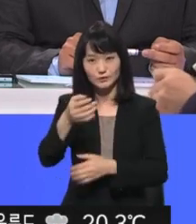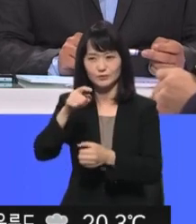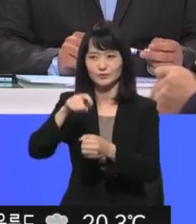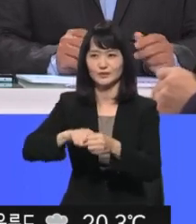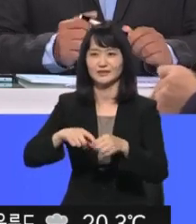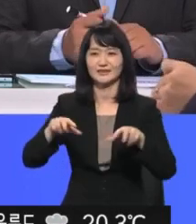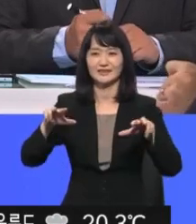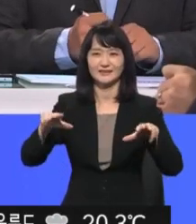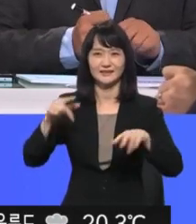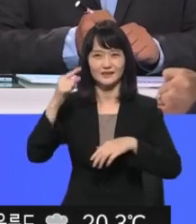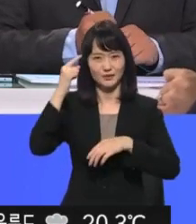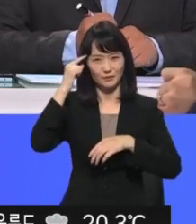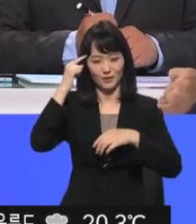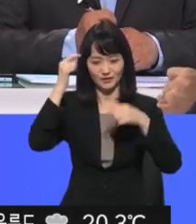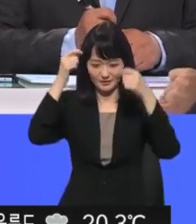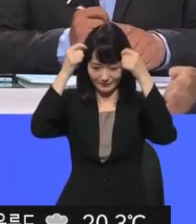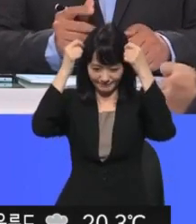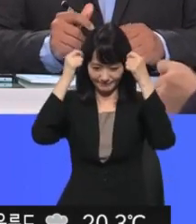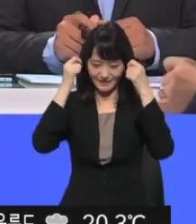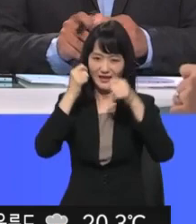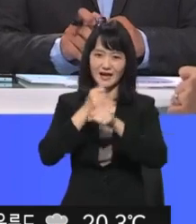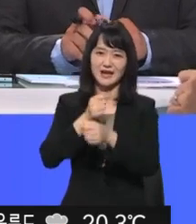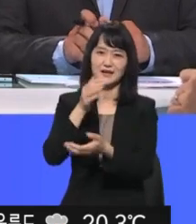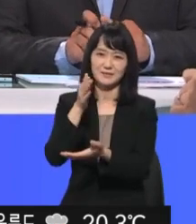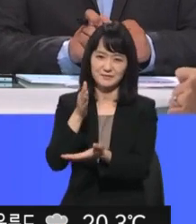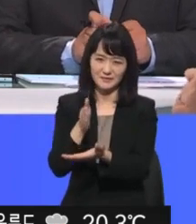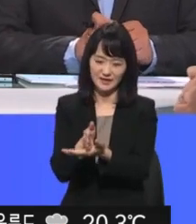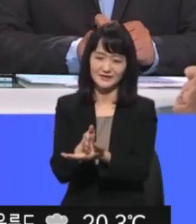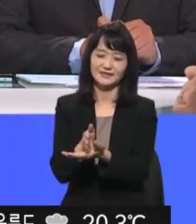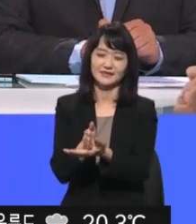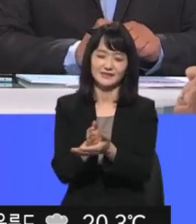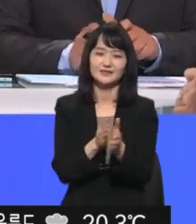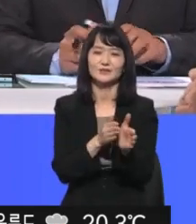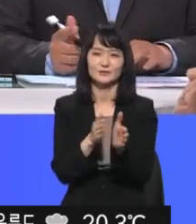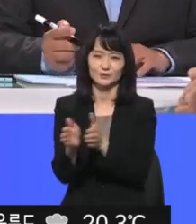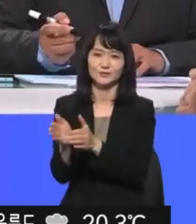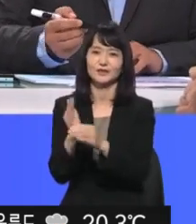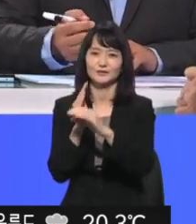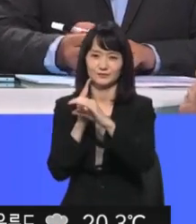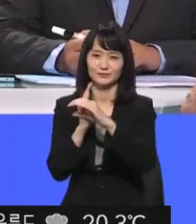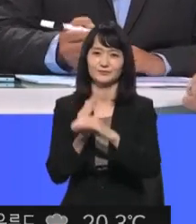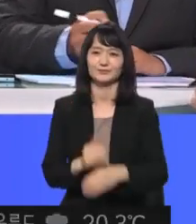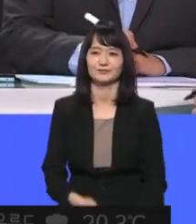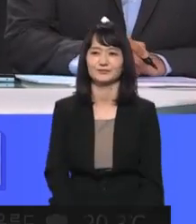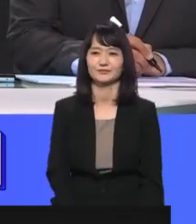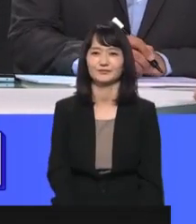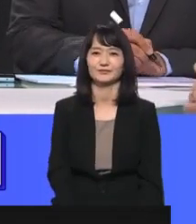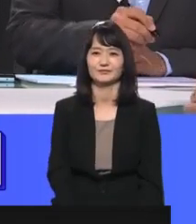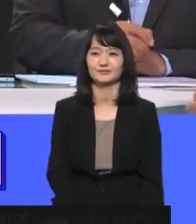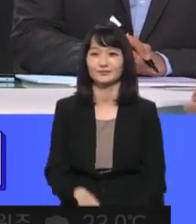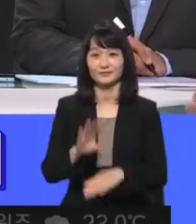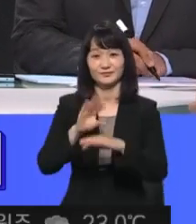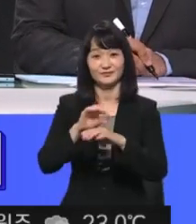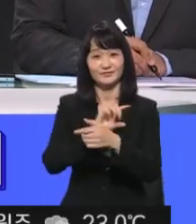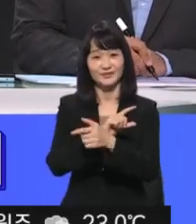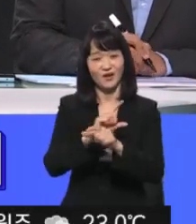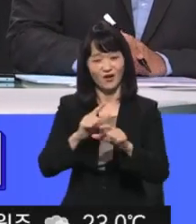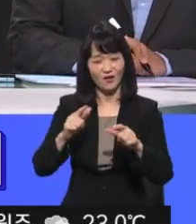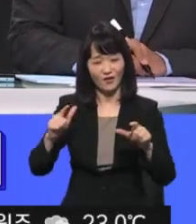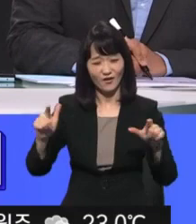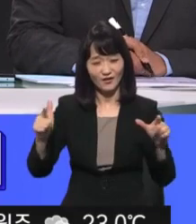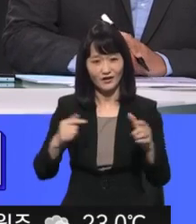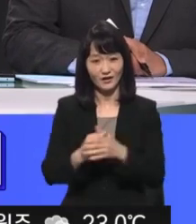완성되지 않아 썼더라 기가 저는 회로 빡세게 색깔 버리기를 준비하도록 하겠습니다 방송 달간 c 스틸러 가 있어야